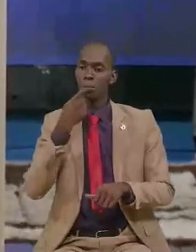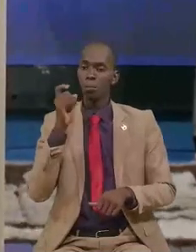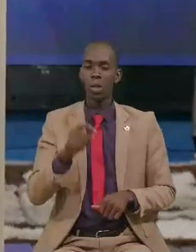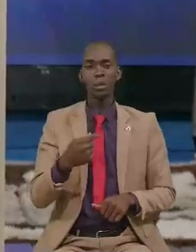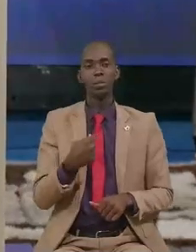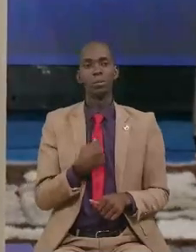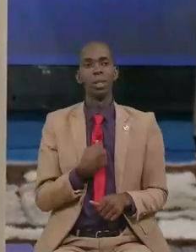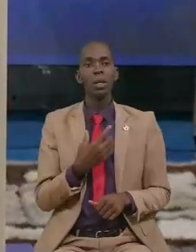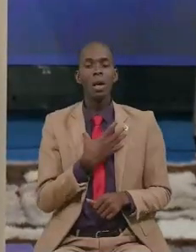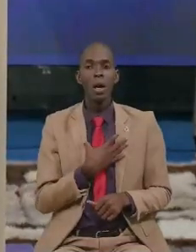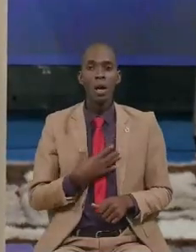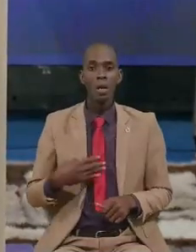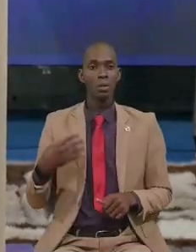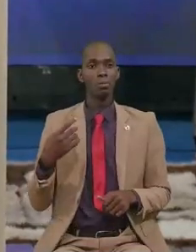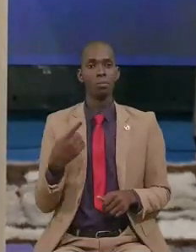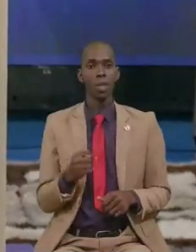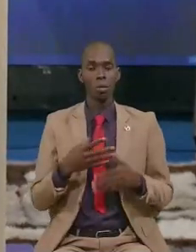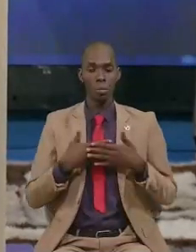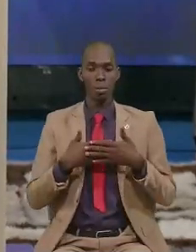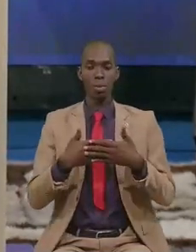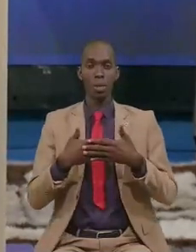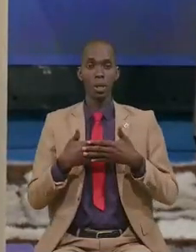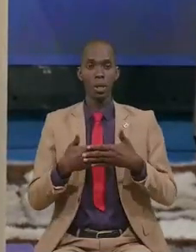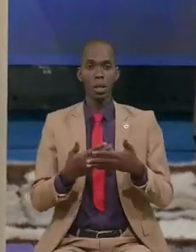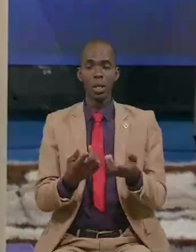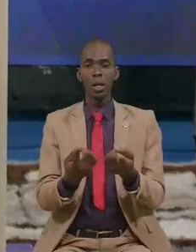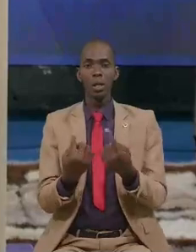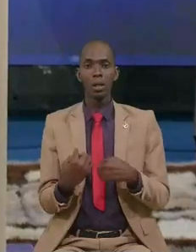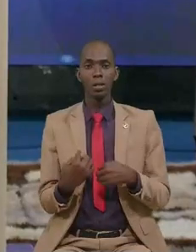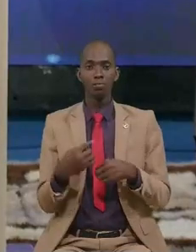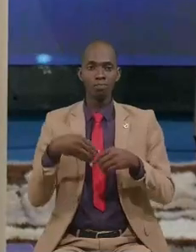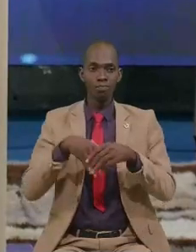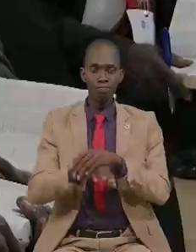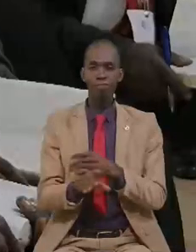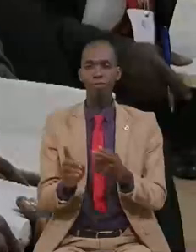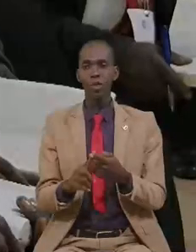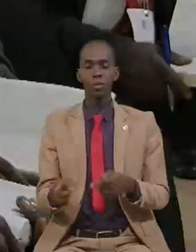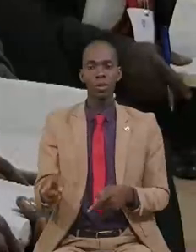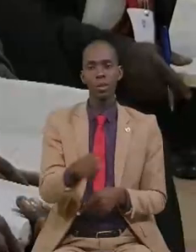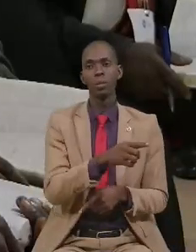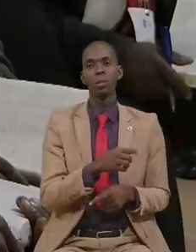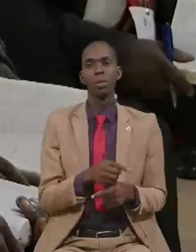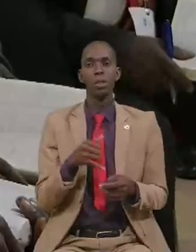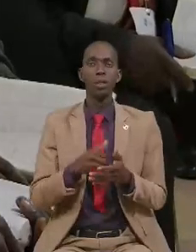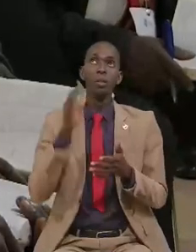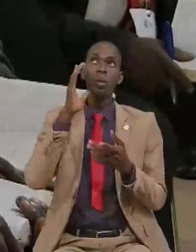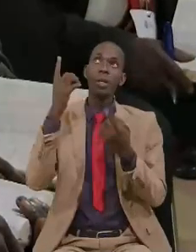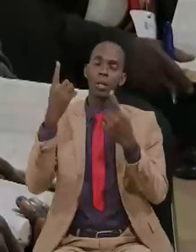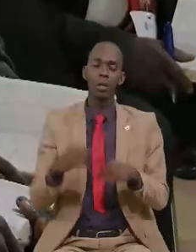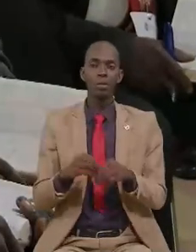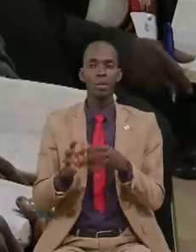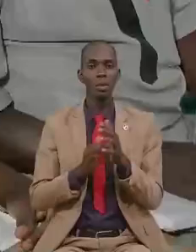ordonné. Et l'Esprit entra en eux. Et ça va venir.